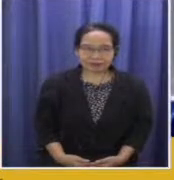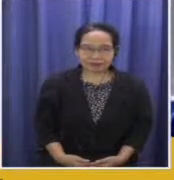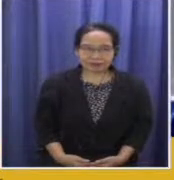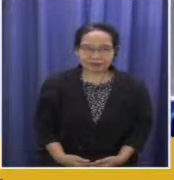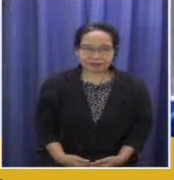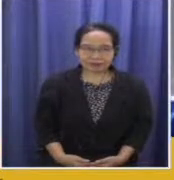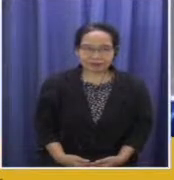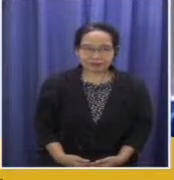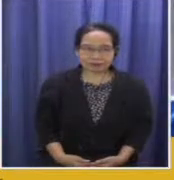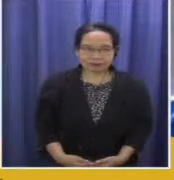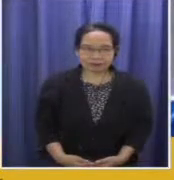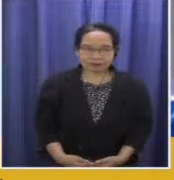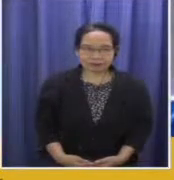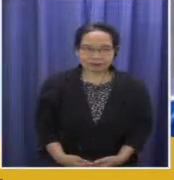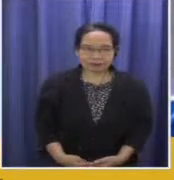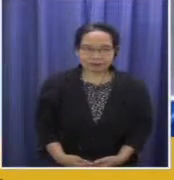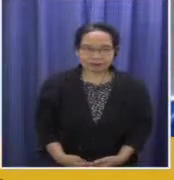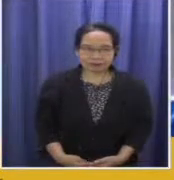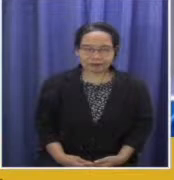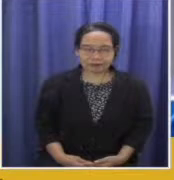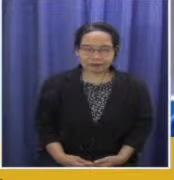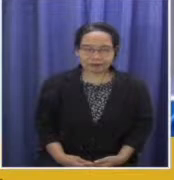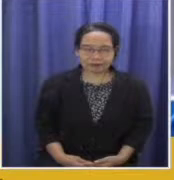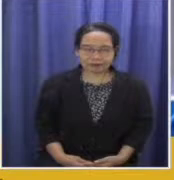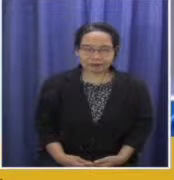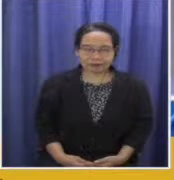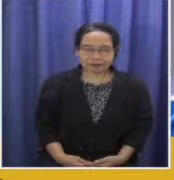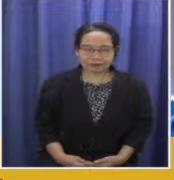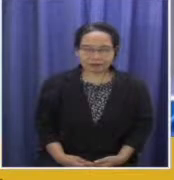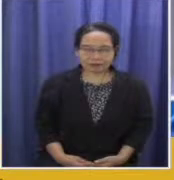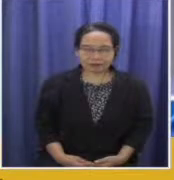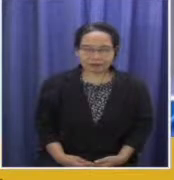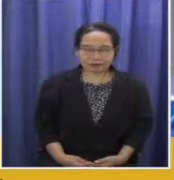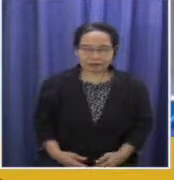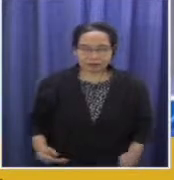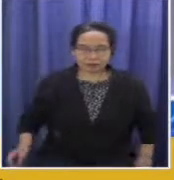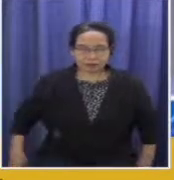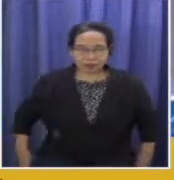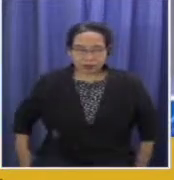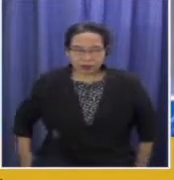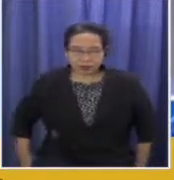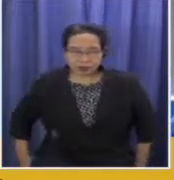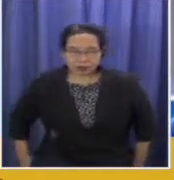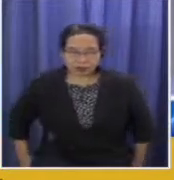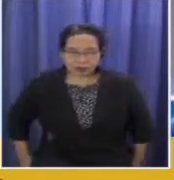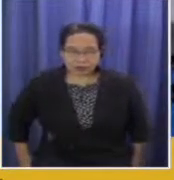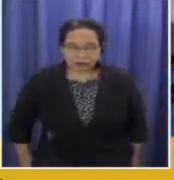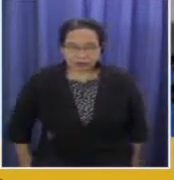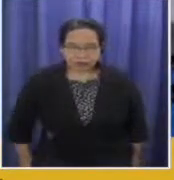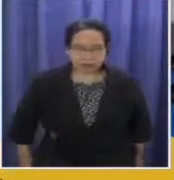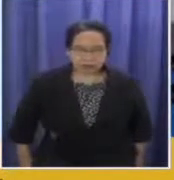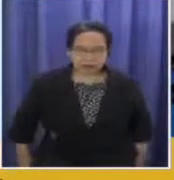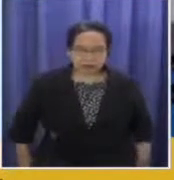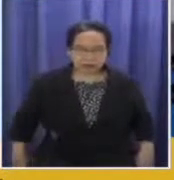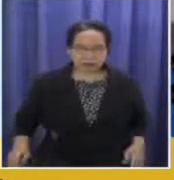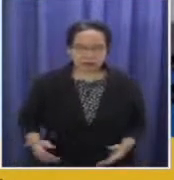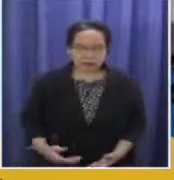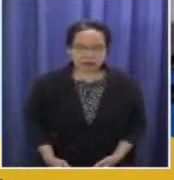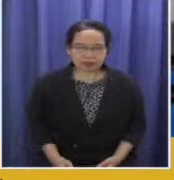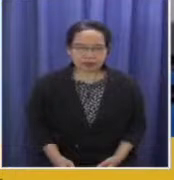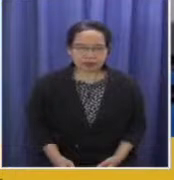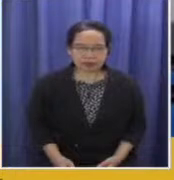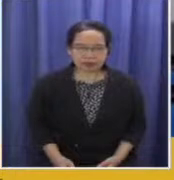बुझेँ. एकदम धेरै राम्रो, एकदम खुसी लाग्यो अनि सही हैन. एउटा